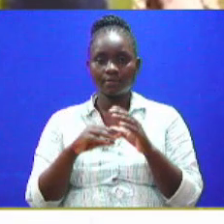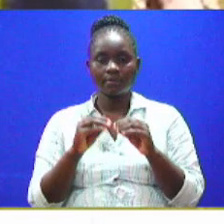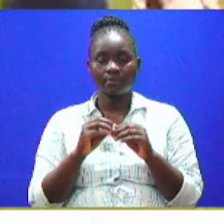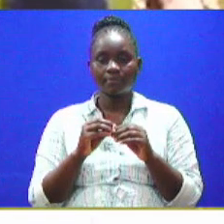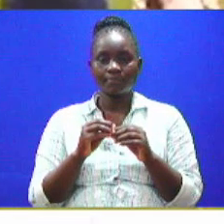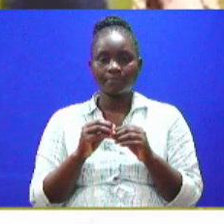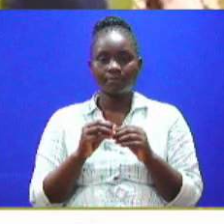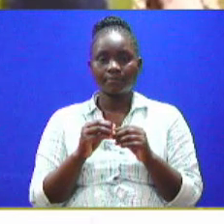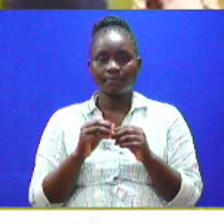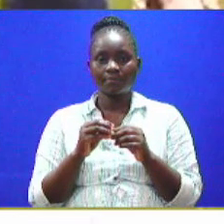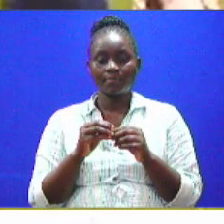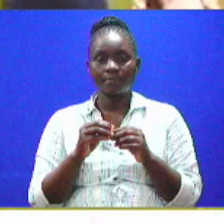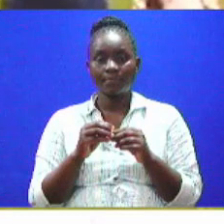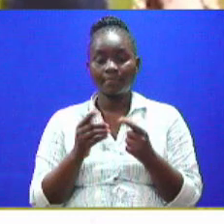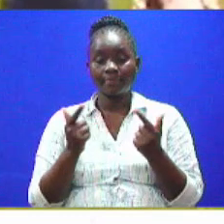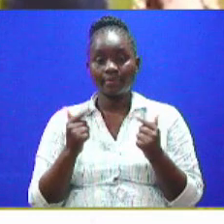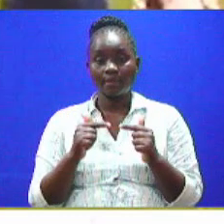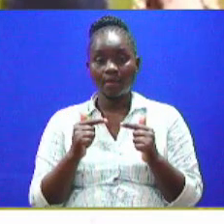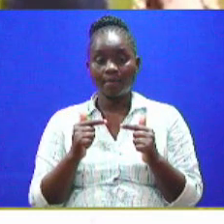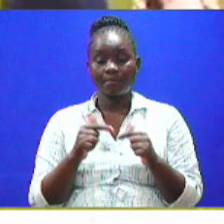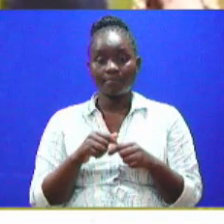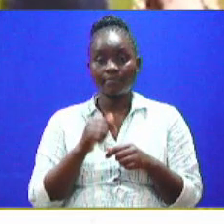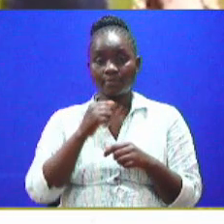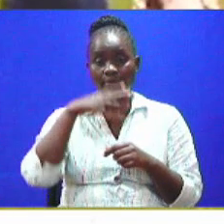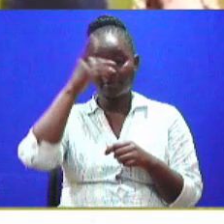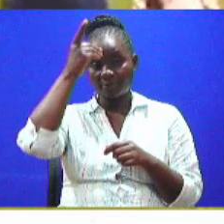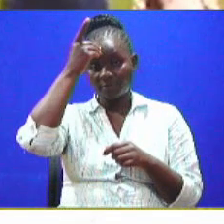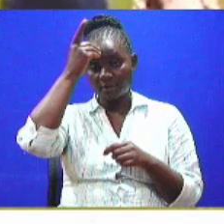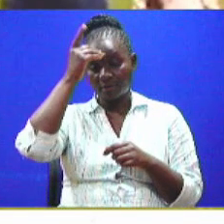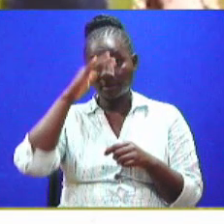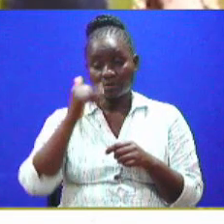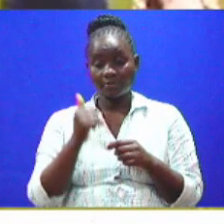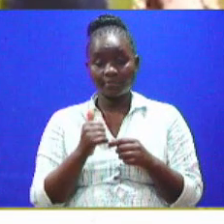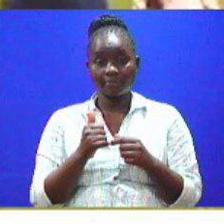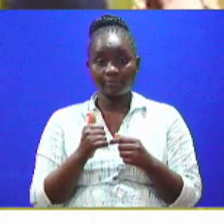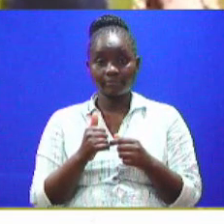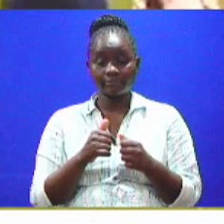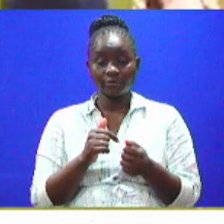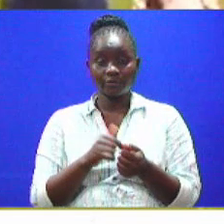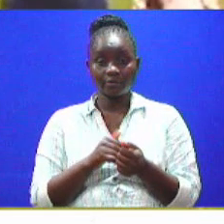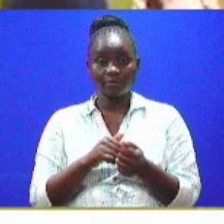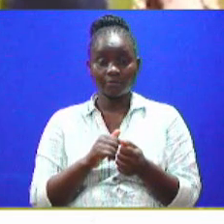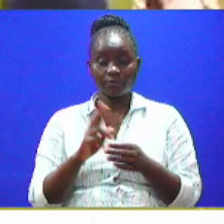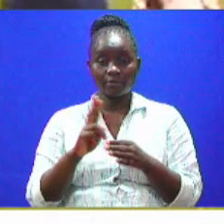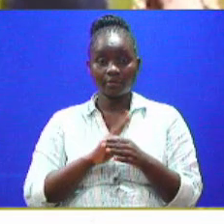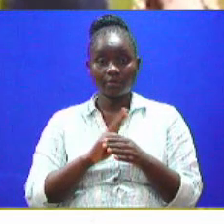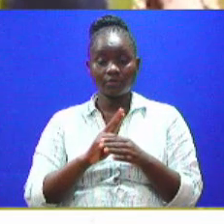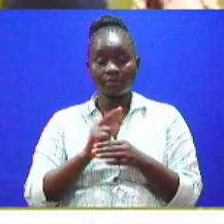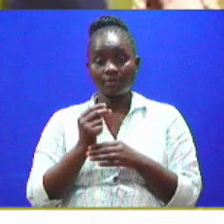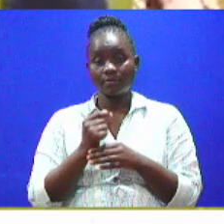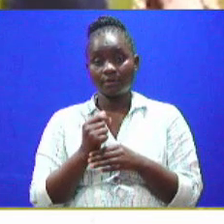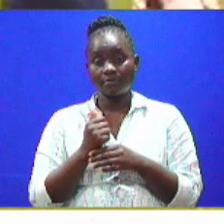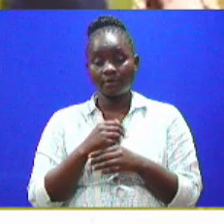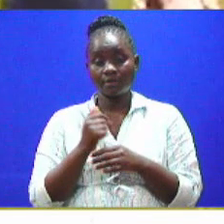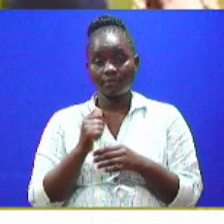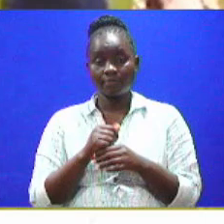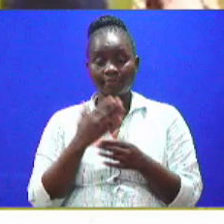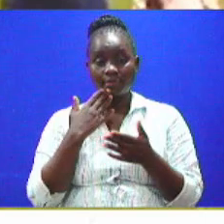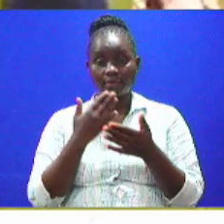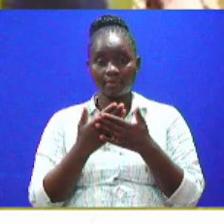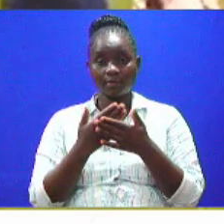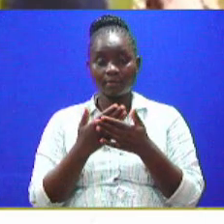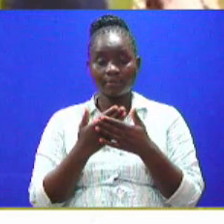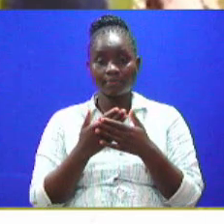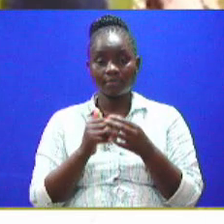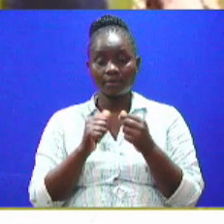techariri, baka aga igali isabume, tuwa nyawaliro oborwali, totaliko tumeka besende yansi, tuwera na inga ambijamano, nani